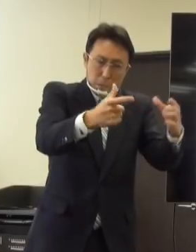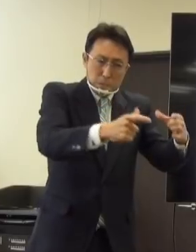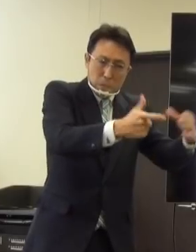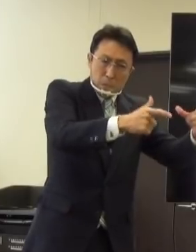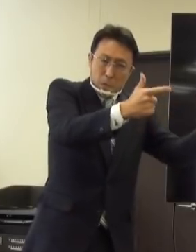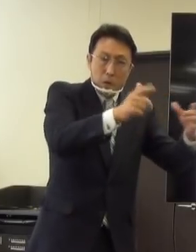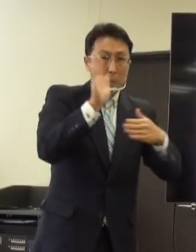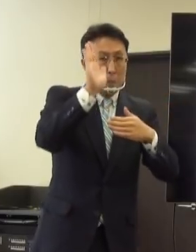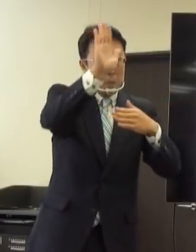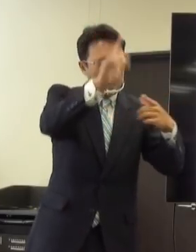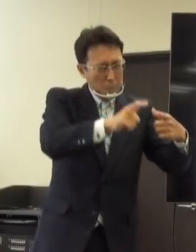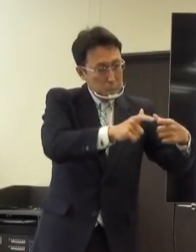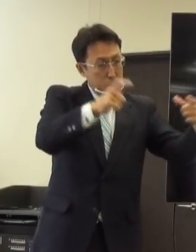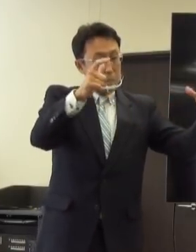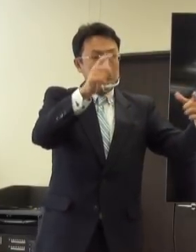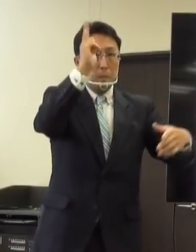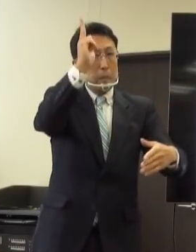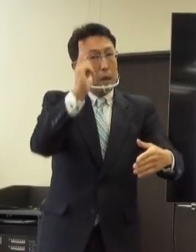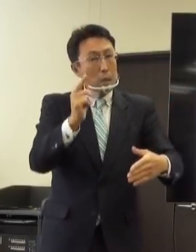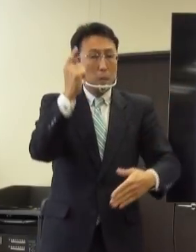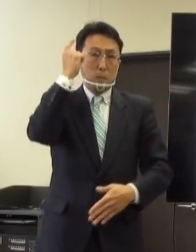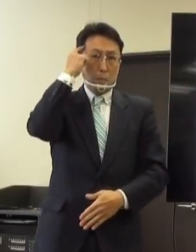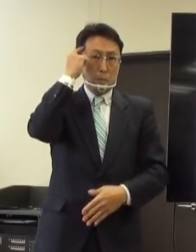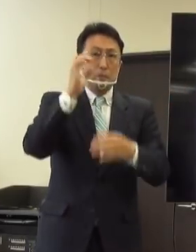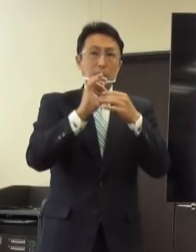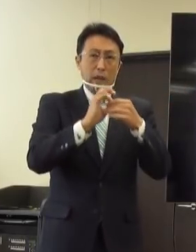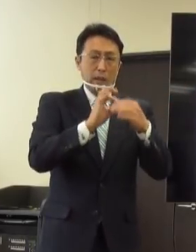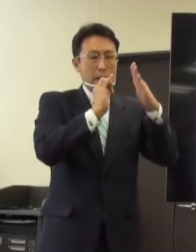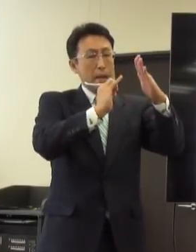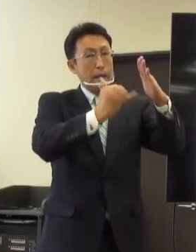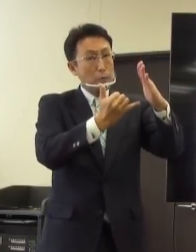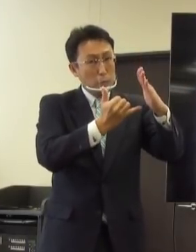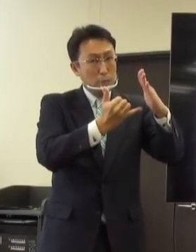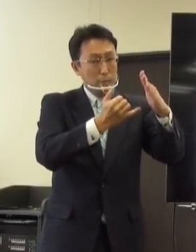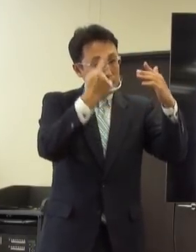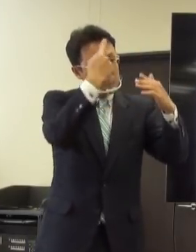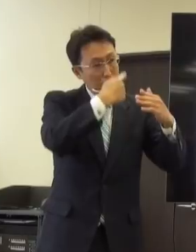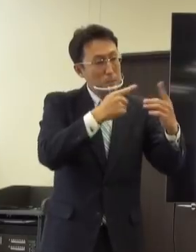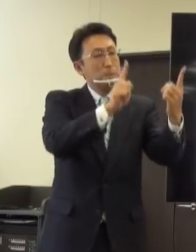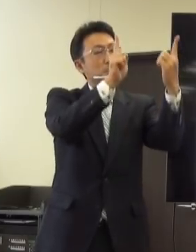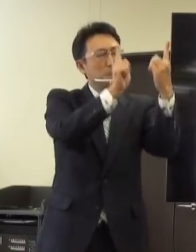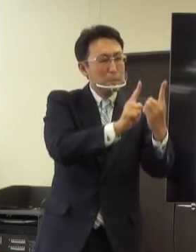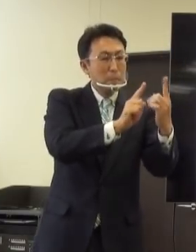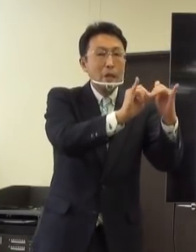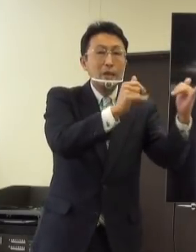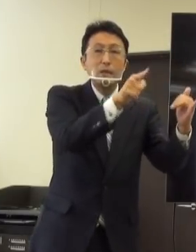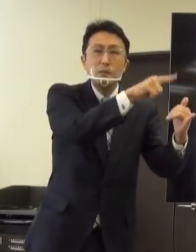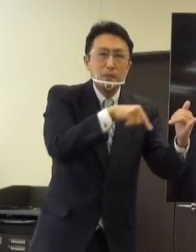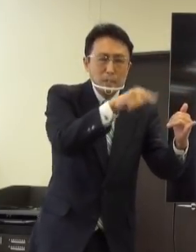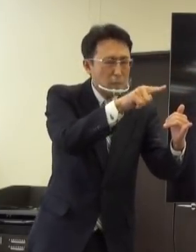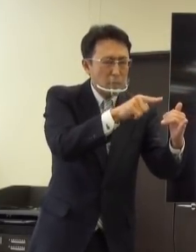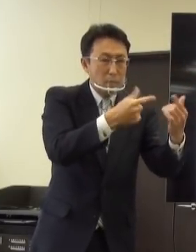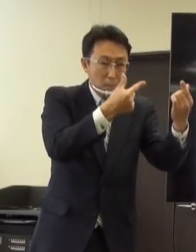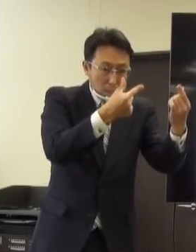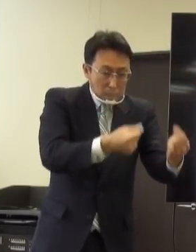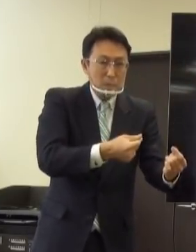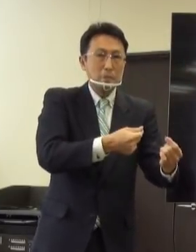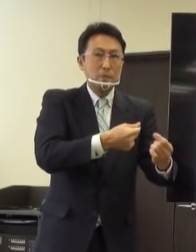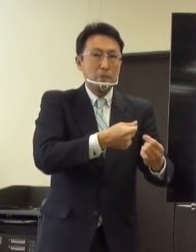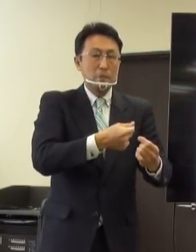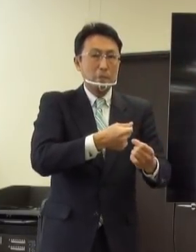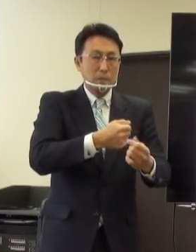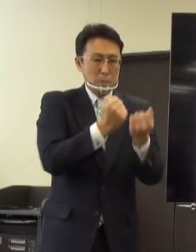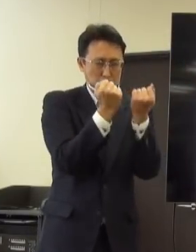など近しい人との間でも基本的な感染防止対策の徹底をお願いいたします。マ